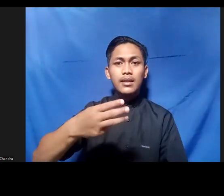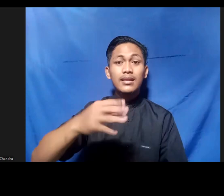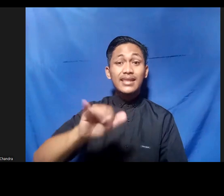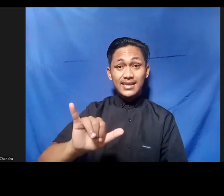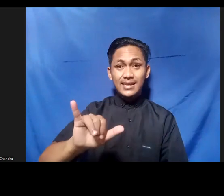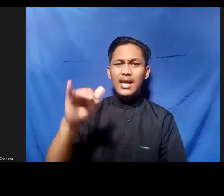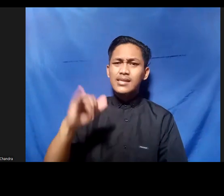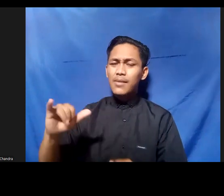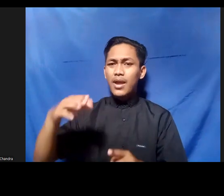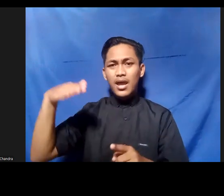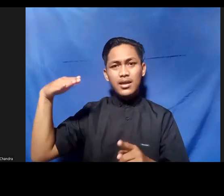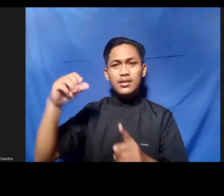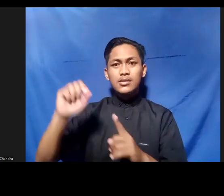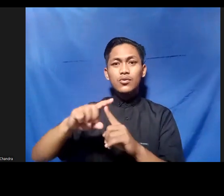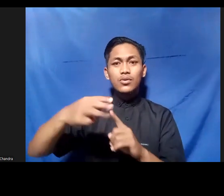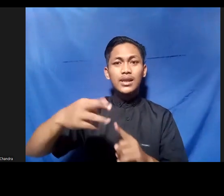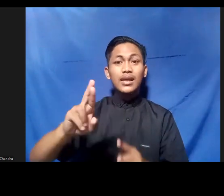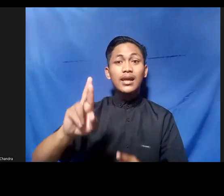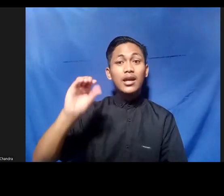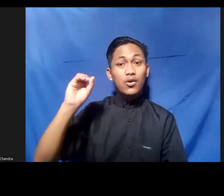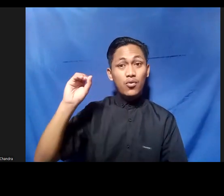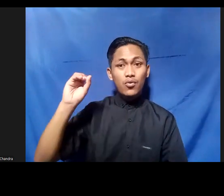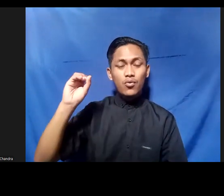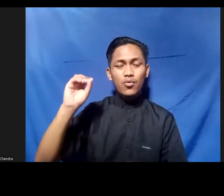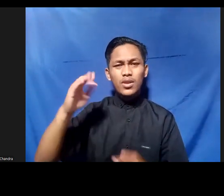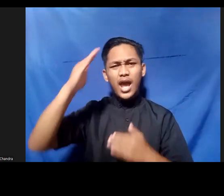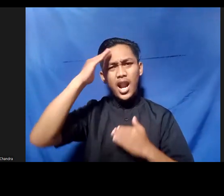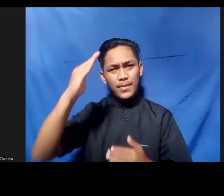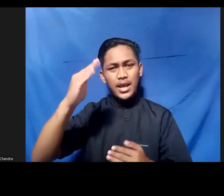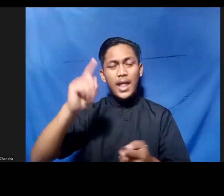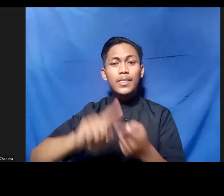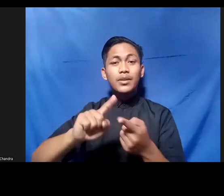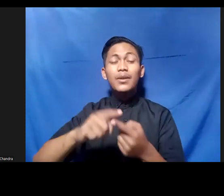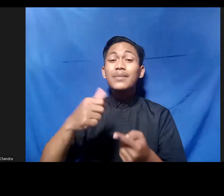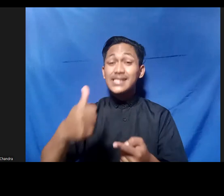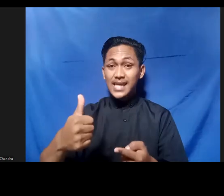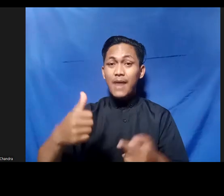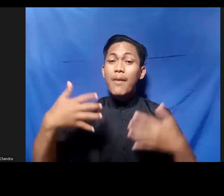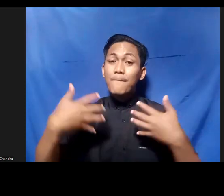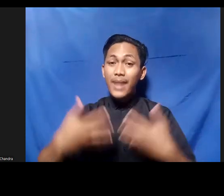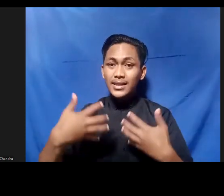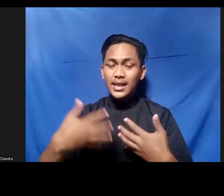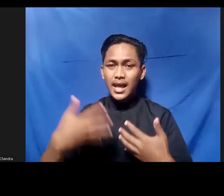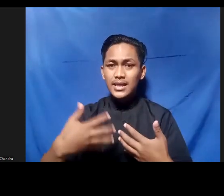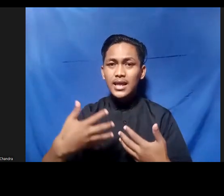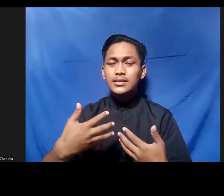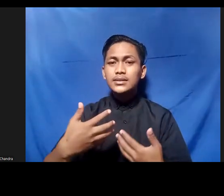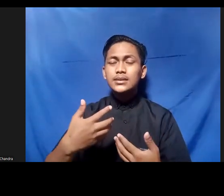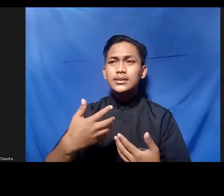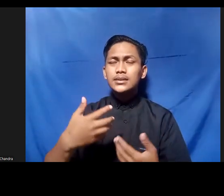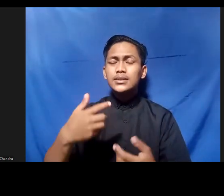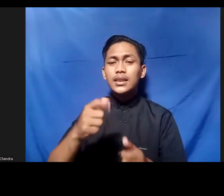nanti teman-teman bisa mengaplikasikan dalam penulisan karya tulis yang teman-teman lakukan ya langsung saja ya saya akan